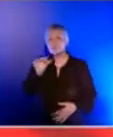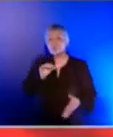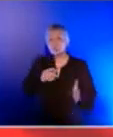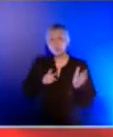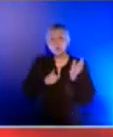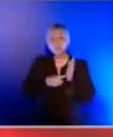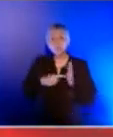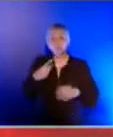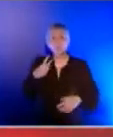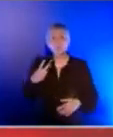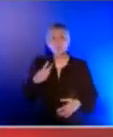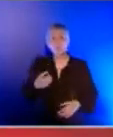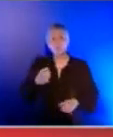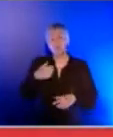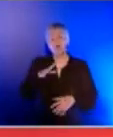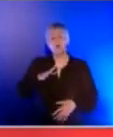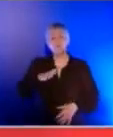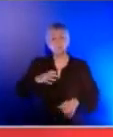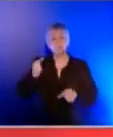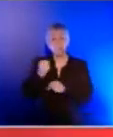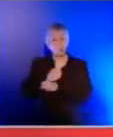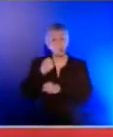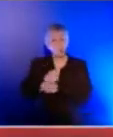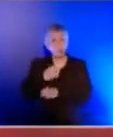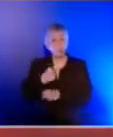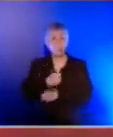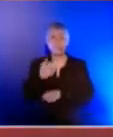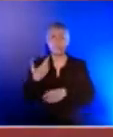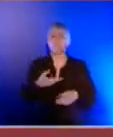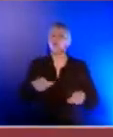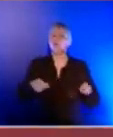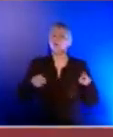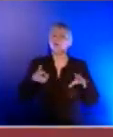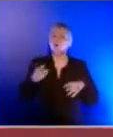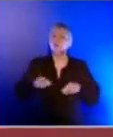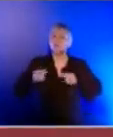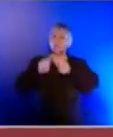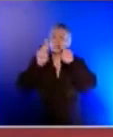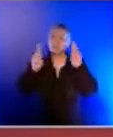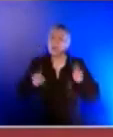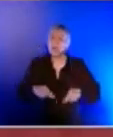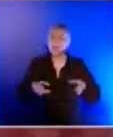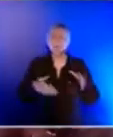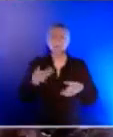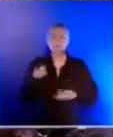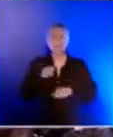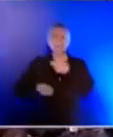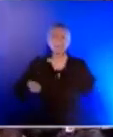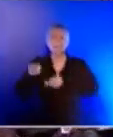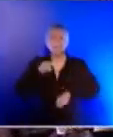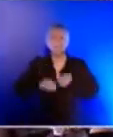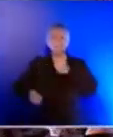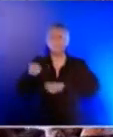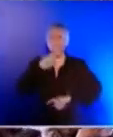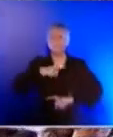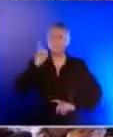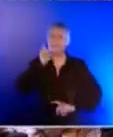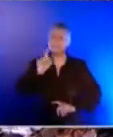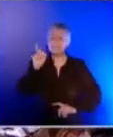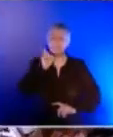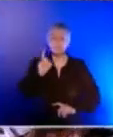των εργαζομένων, των λαϊκών τάξεων, των μικρών, των μεσαίων στρωμάτων, των γυναικών, εκείνων οι